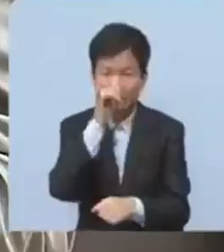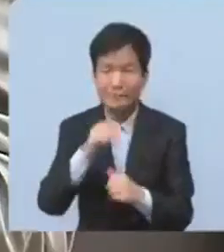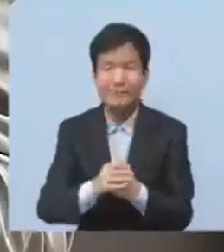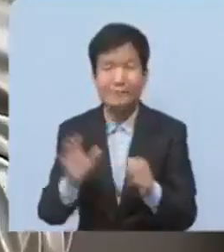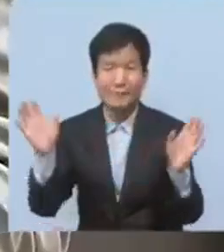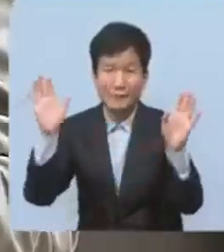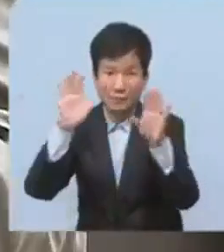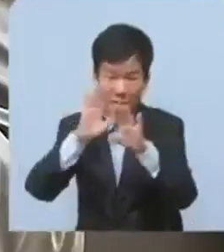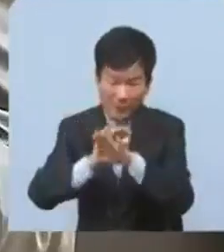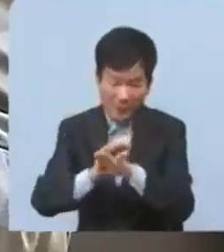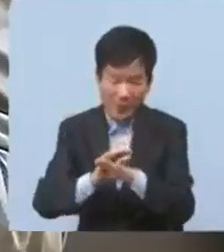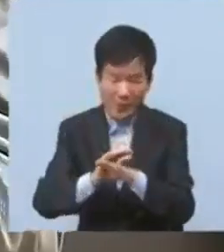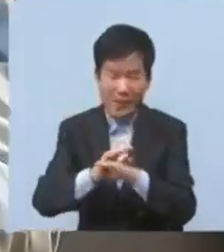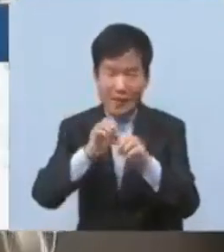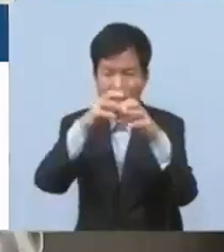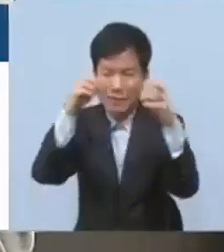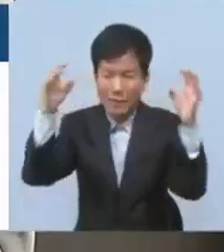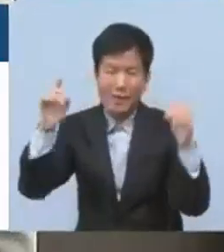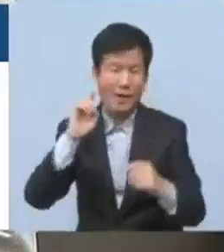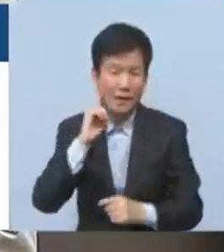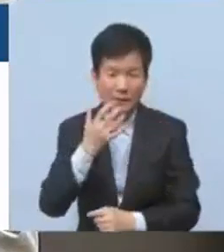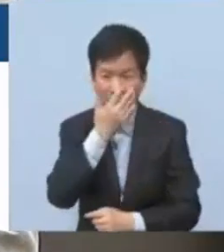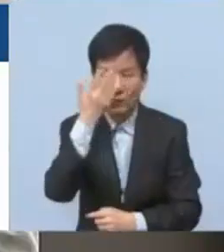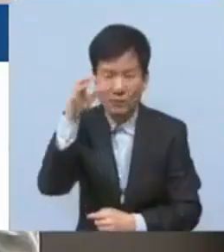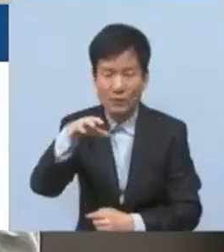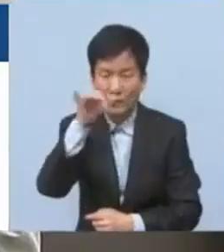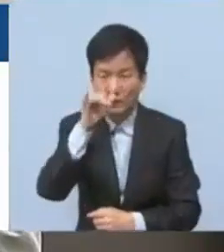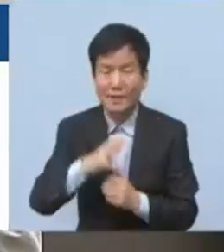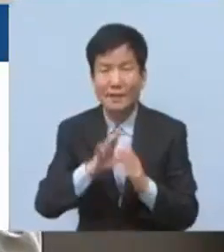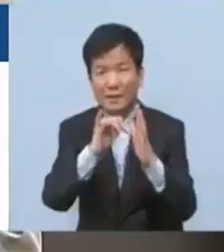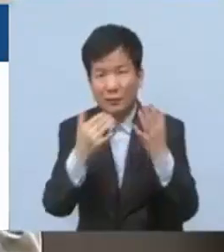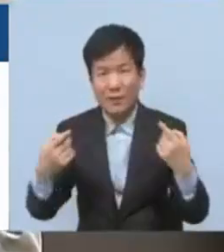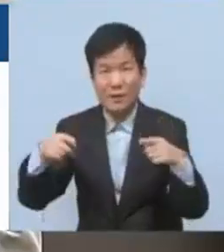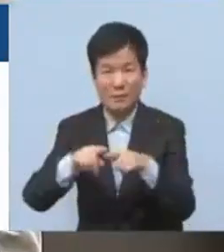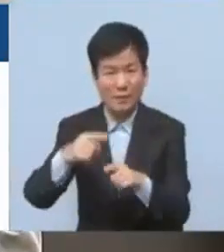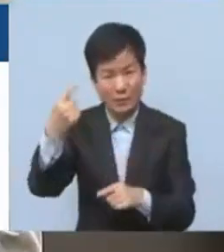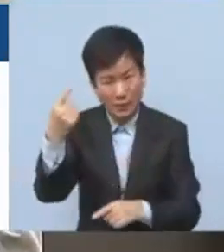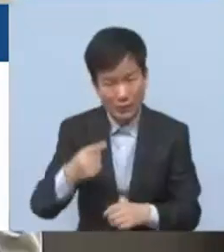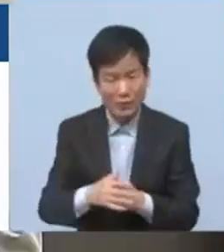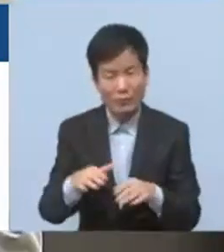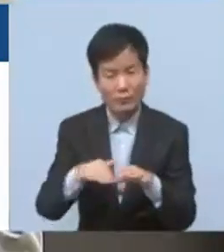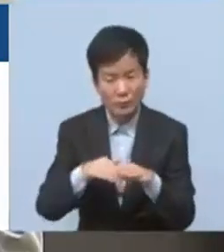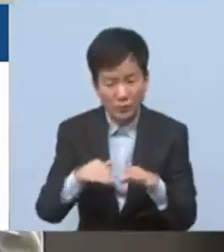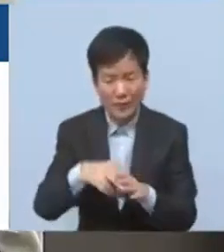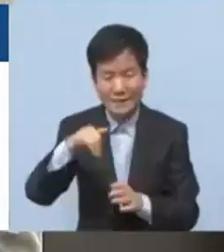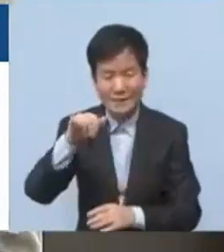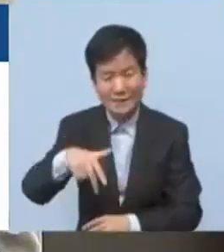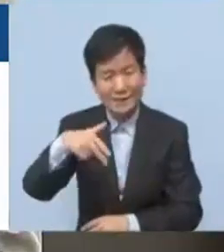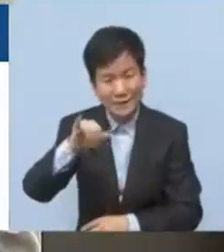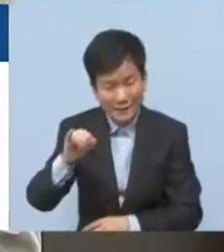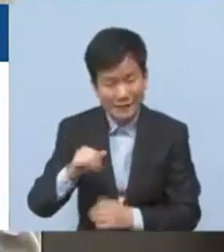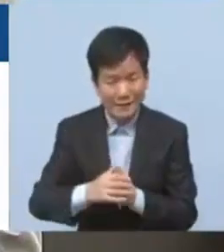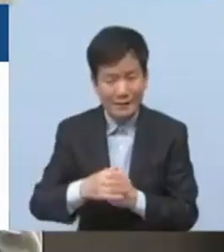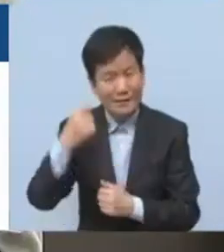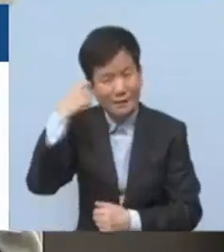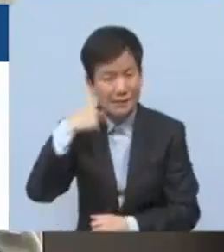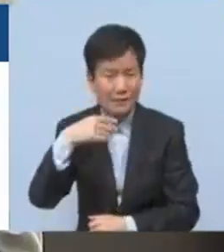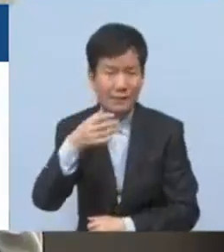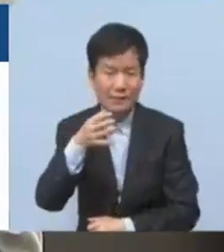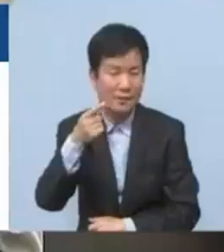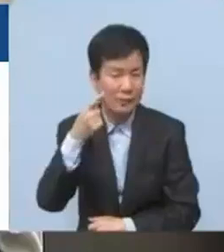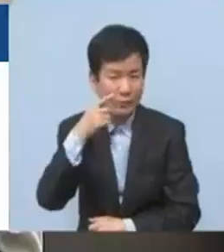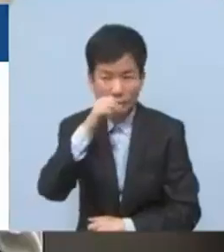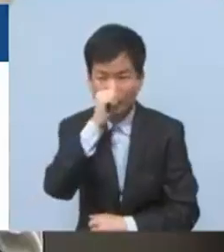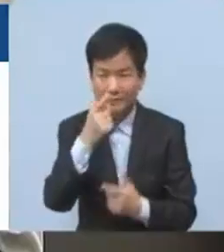박물관의 풍경이 너무 아름다운 경우 가지 만들어져 있는데 가득하게 즐기시면서 문화와 직지 를 향유하는 그런 멋진